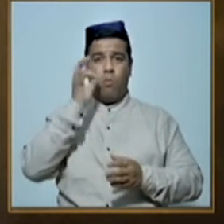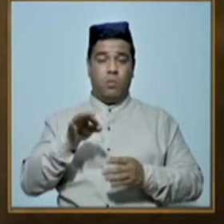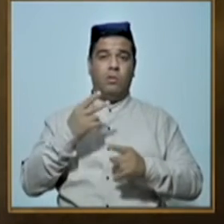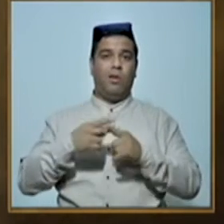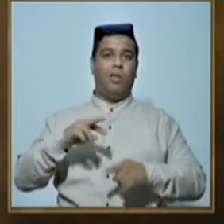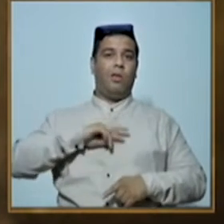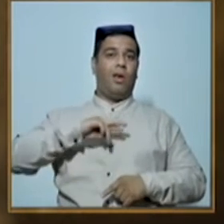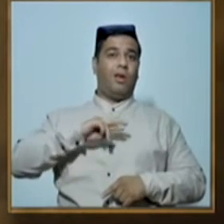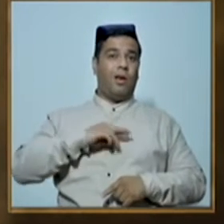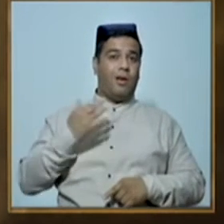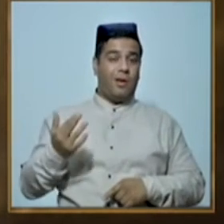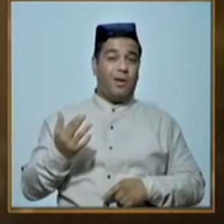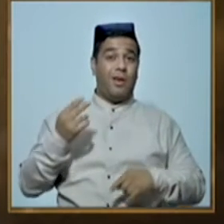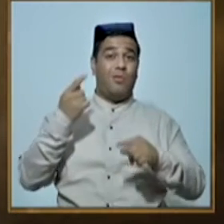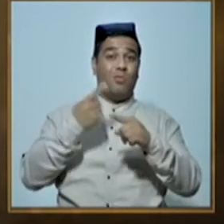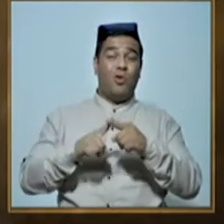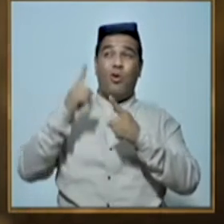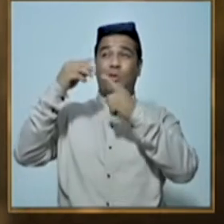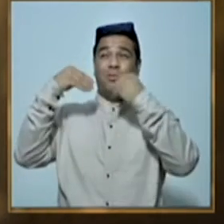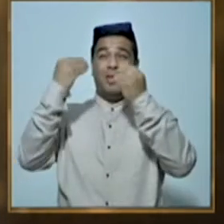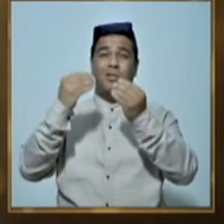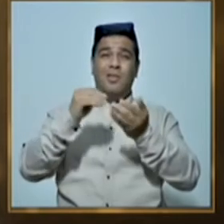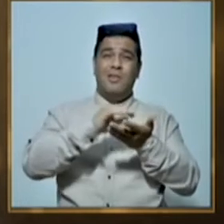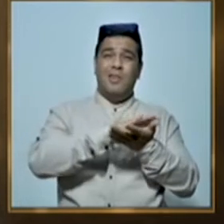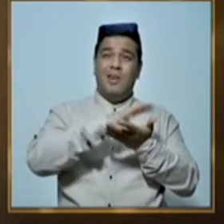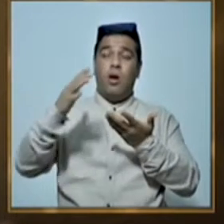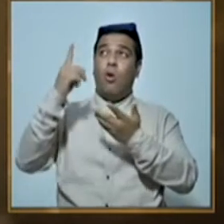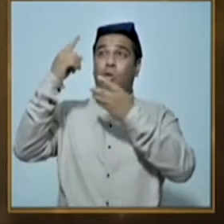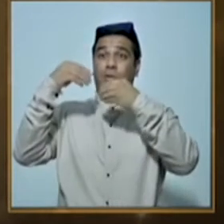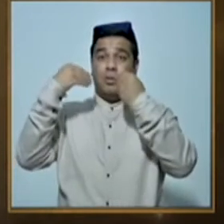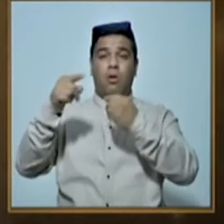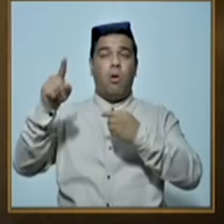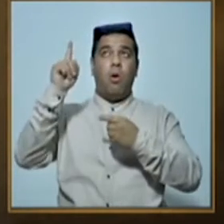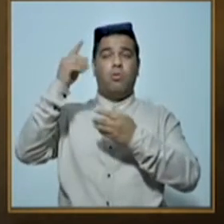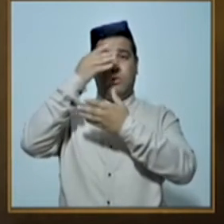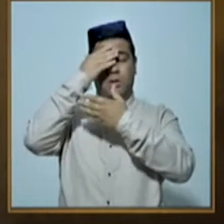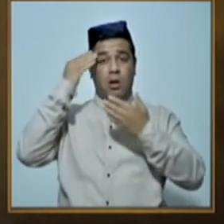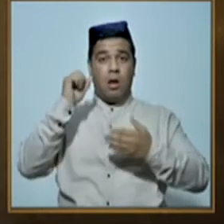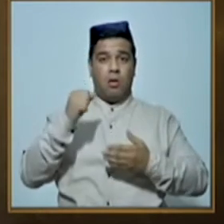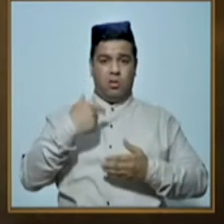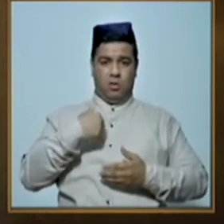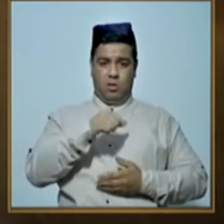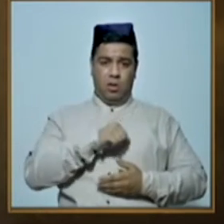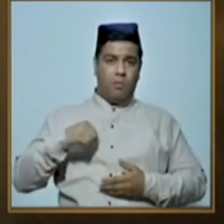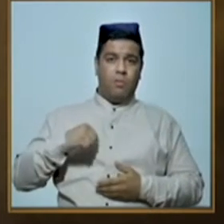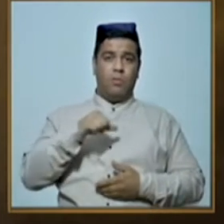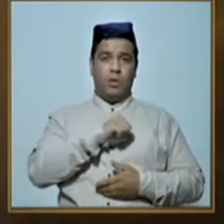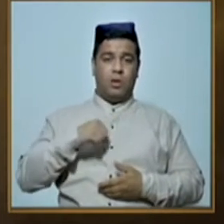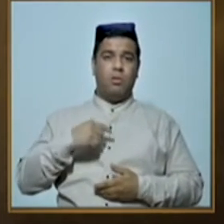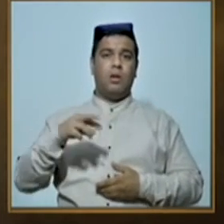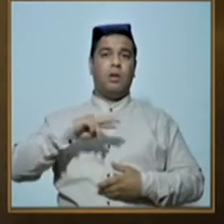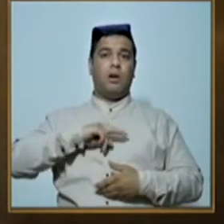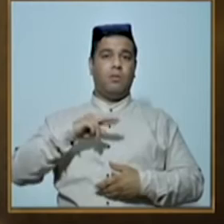Ana. Unge mal bergen Allah'ını unuttu. Özüge yetken yakşilik nimetini